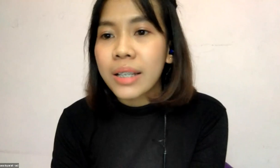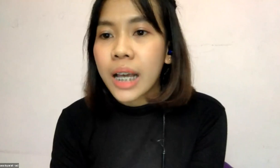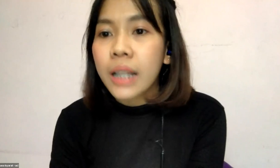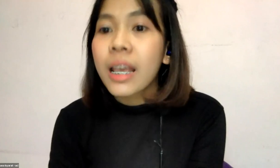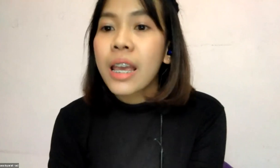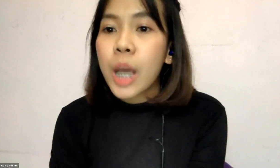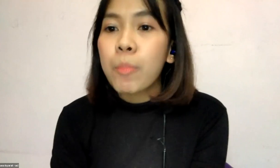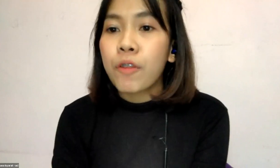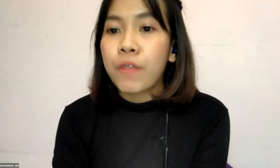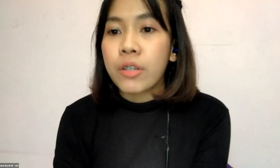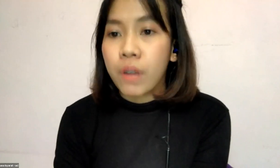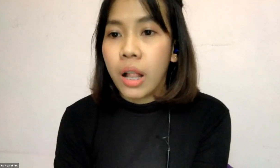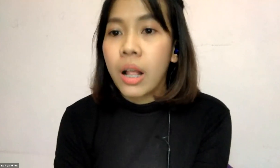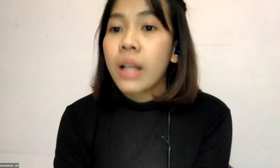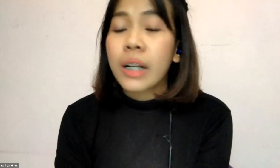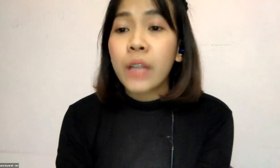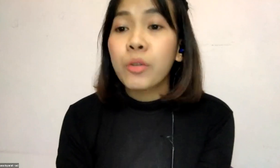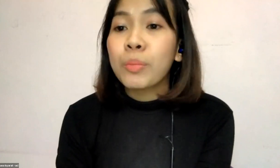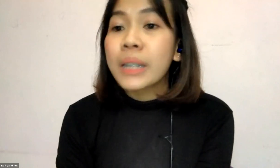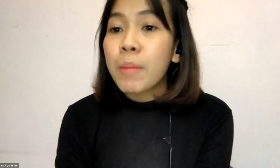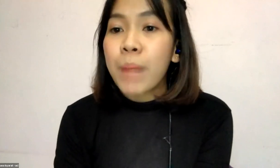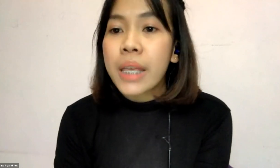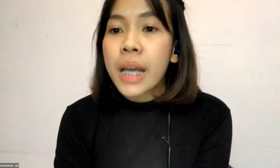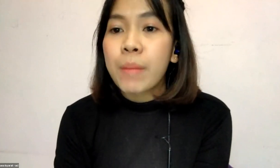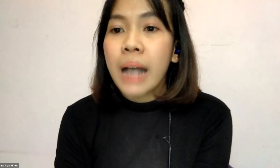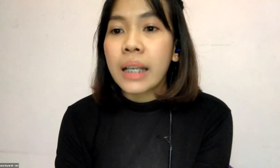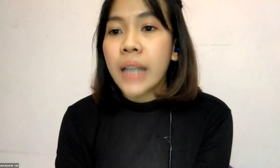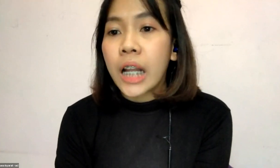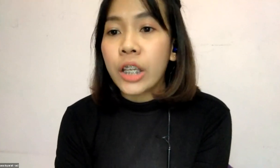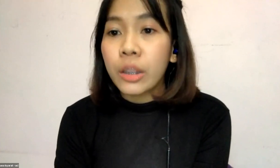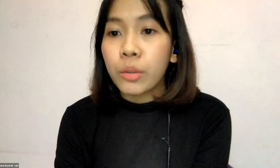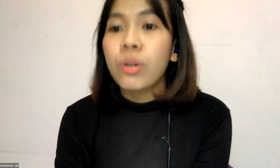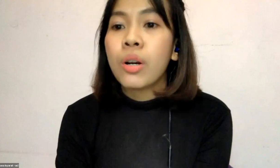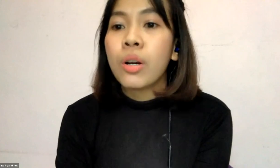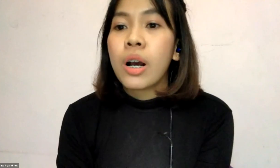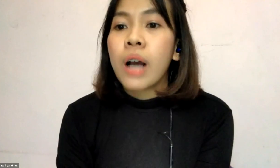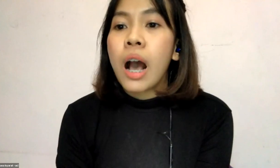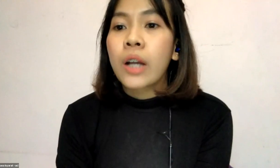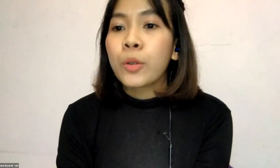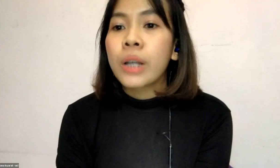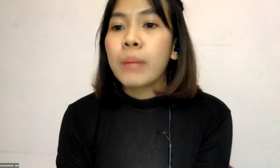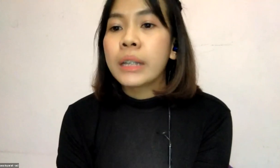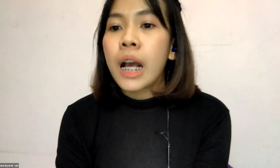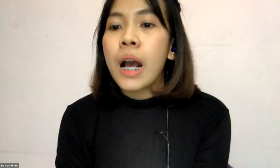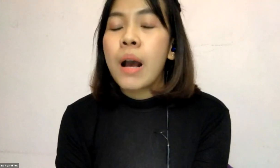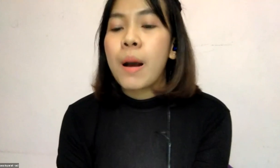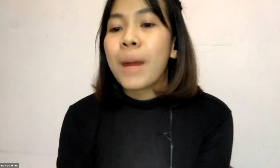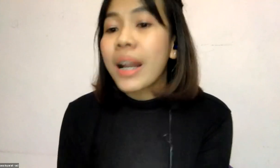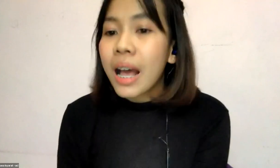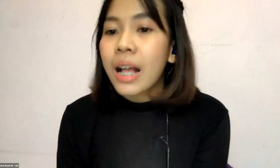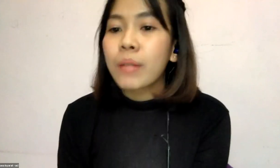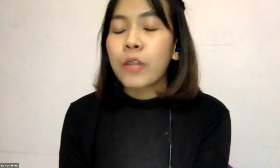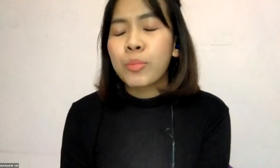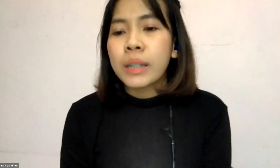juru bahasa isyarat yang profesional terkait untuk bisa mempelajari bahasa isyarat itu harus bisa